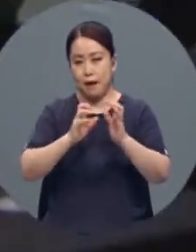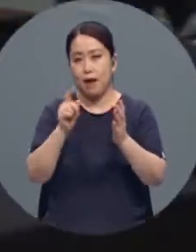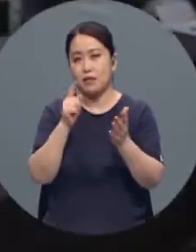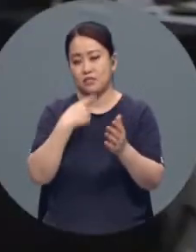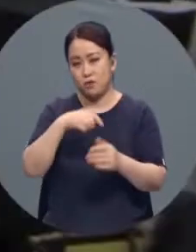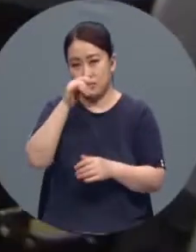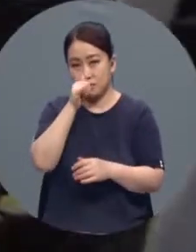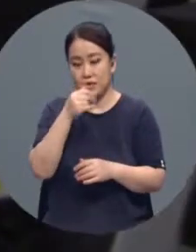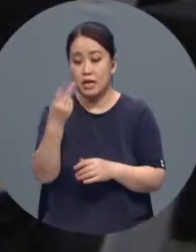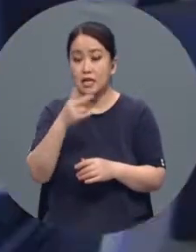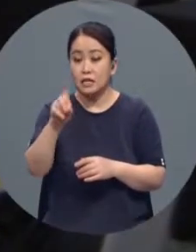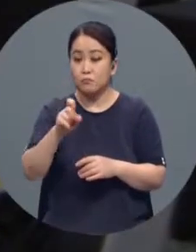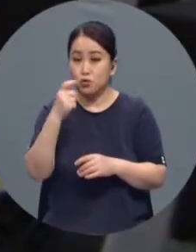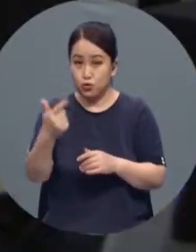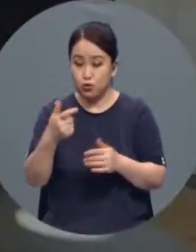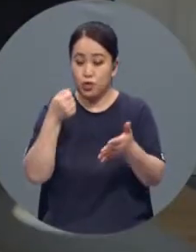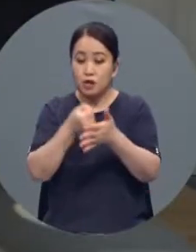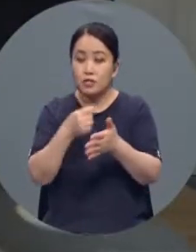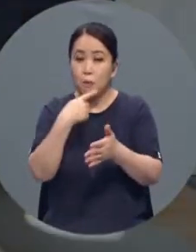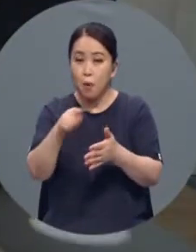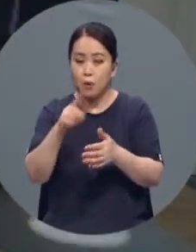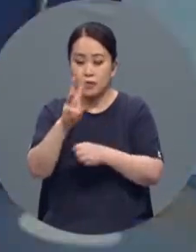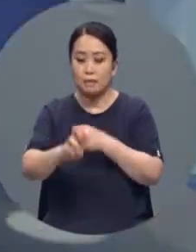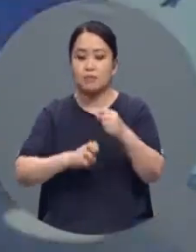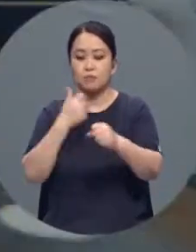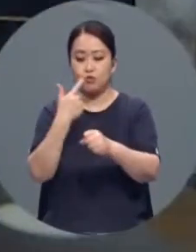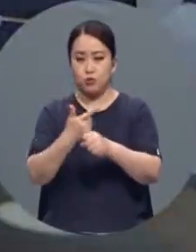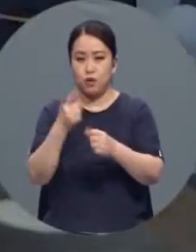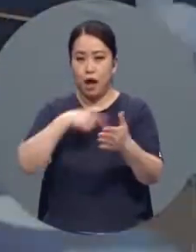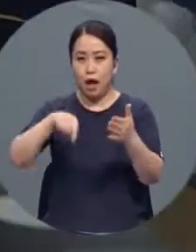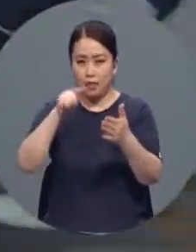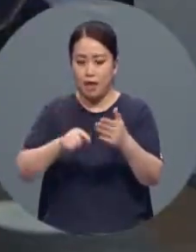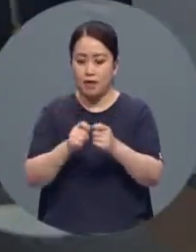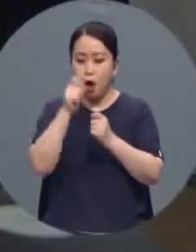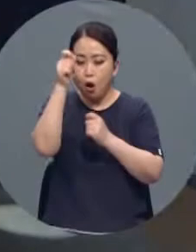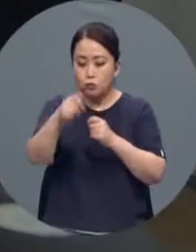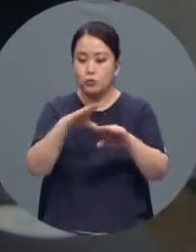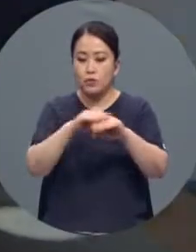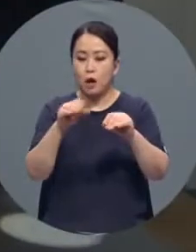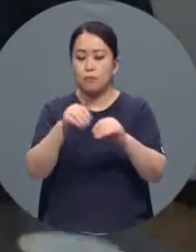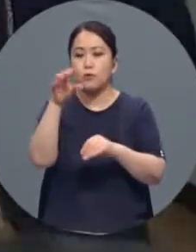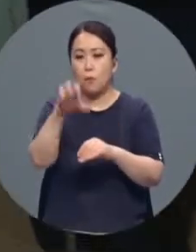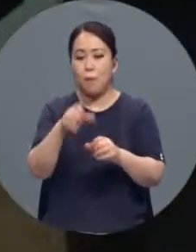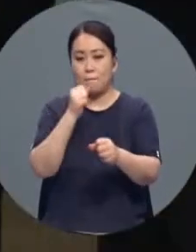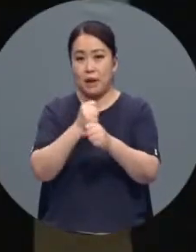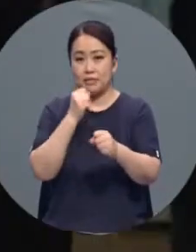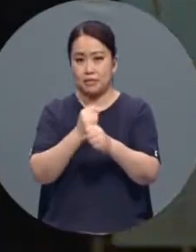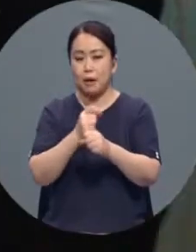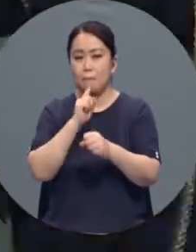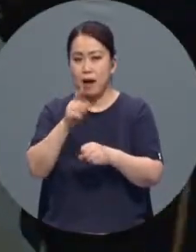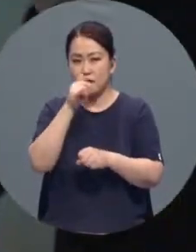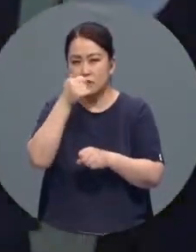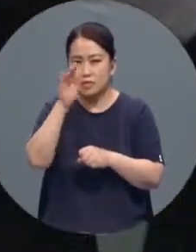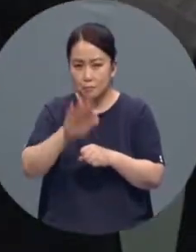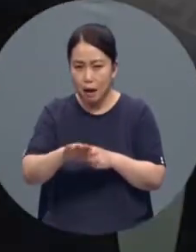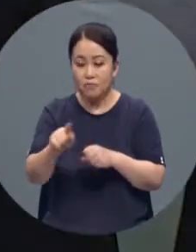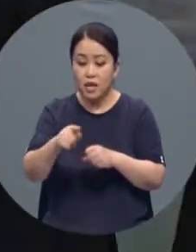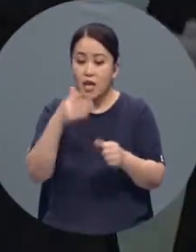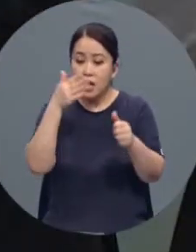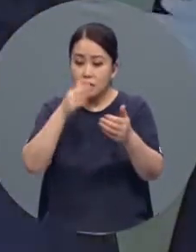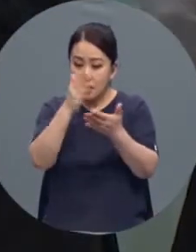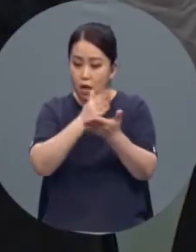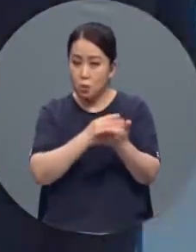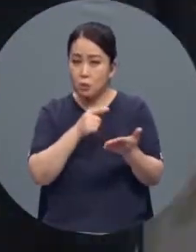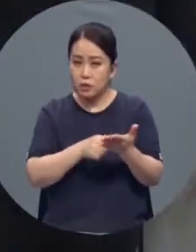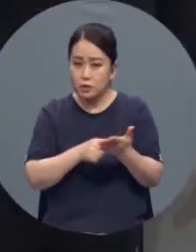결론은 36년 안에 영구 처분 시설을 만들자는 것. 이 권고안은 여론 수렴이 부족했다는 비판과